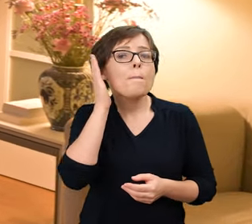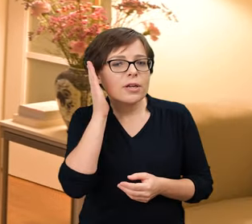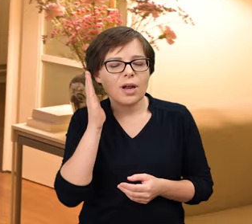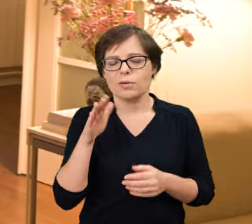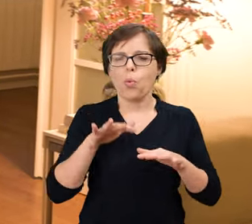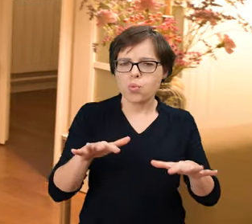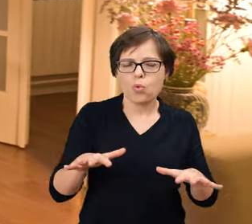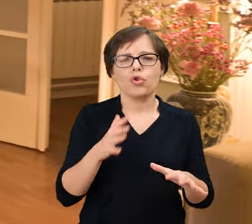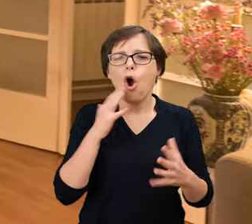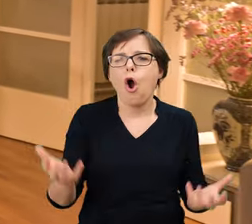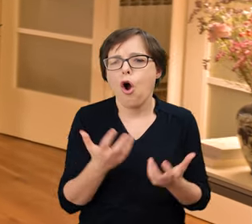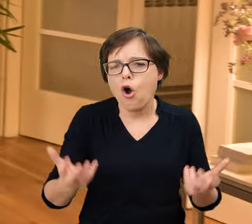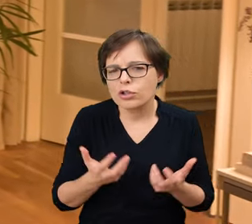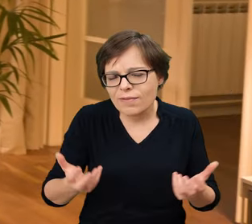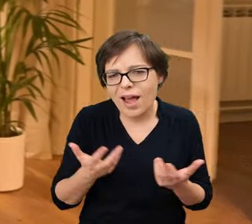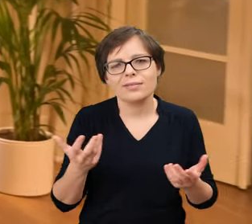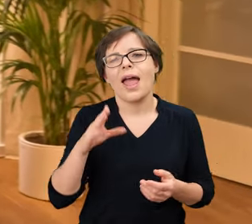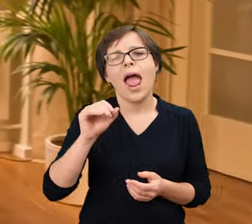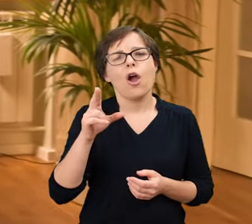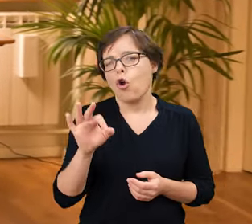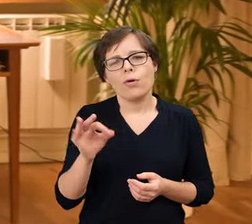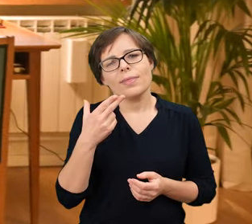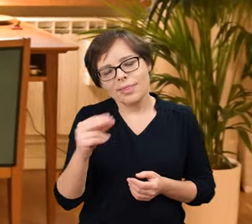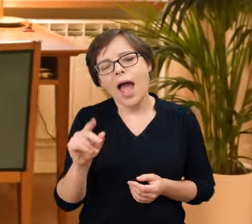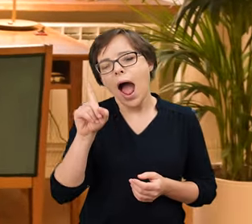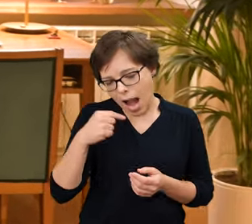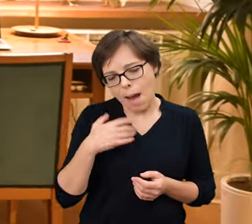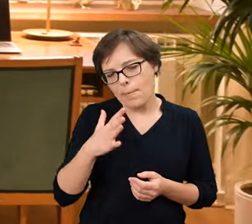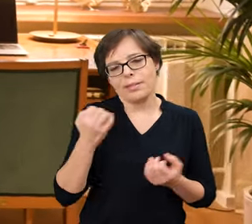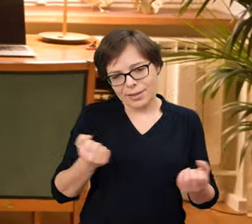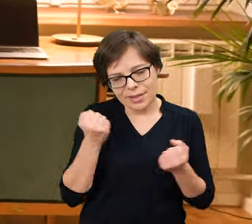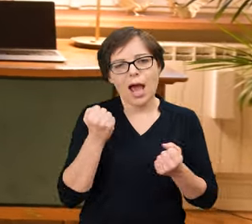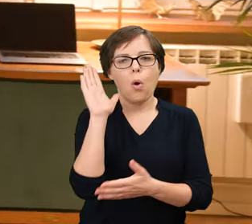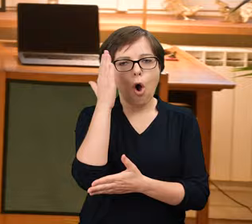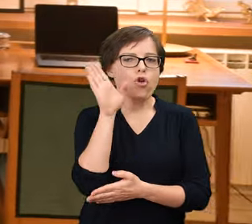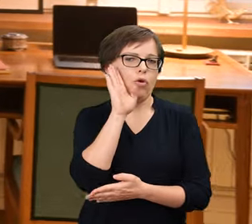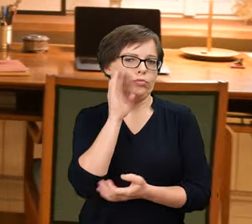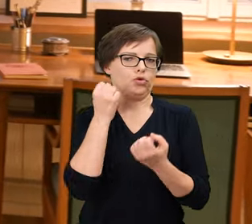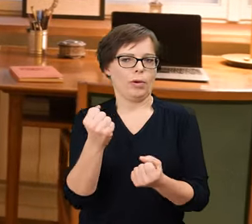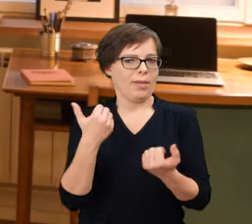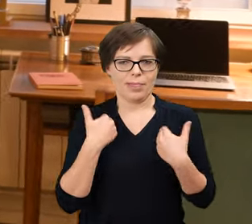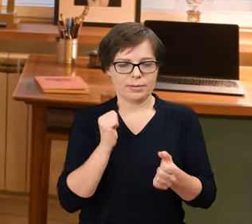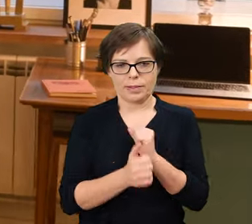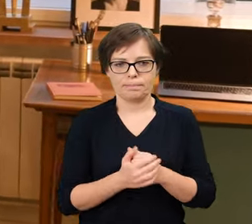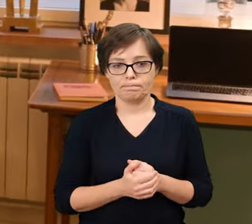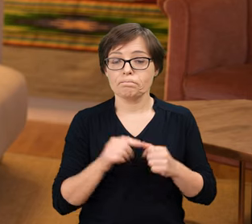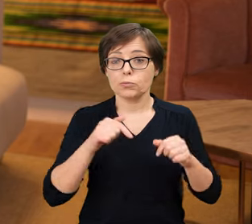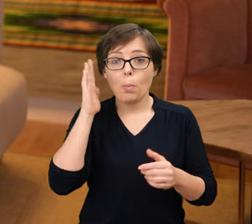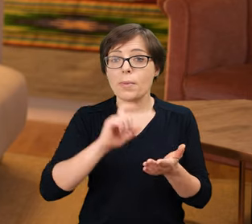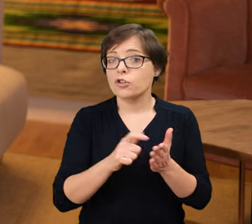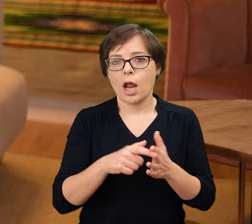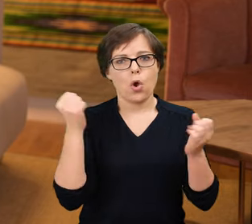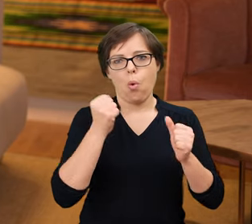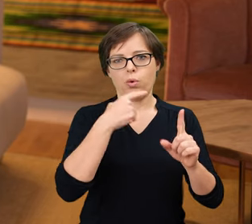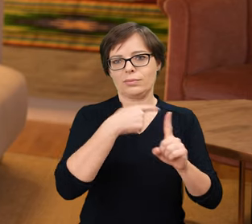tych starych okien jak niepodległości. Może się uda. To mieszkanie ma pewną zaletę, która jest dla mnie ważna ze